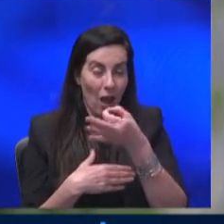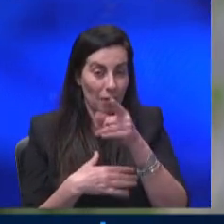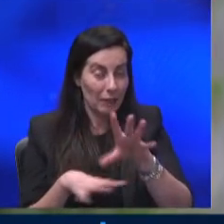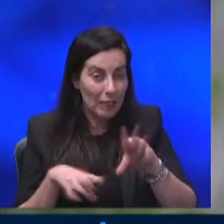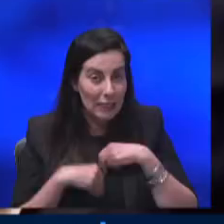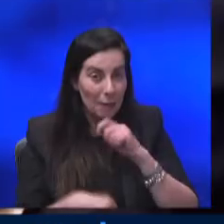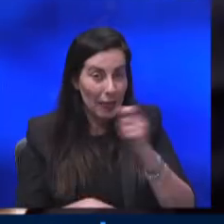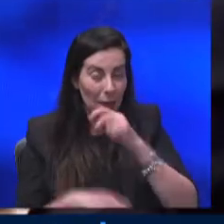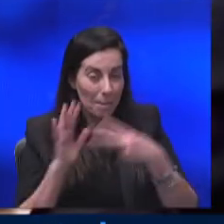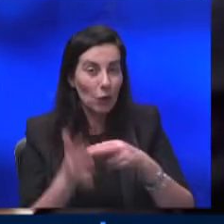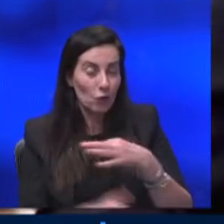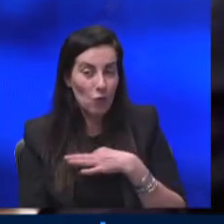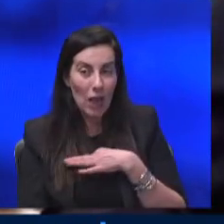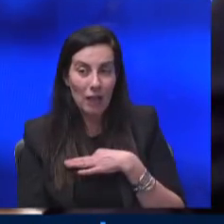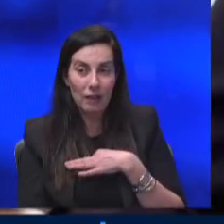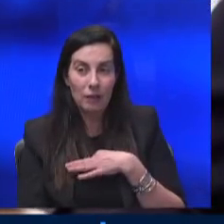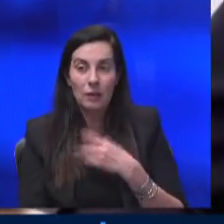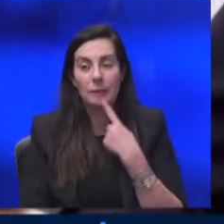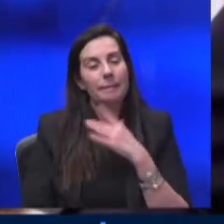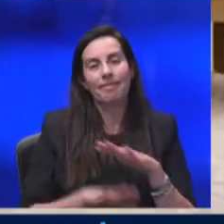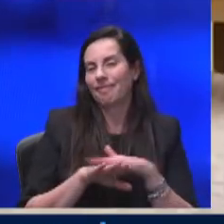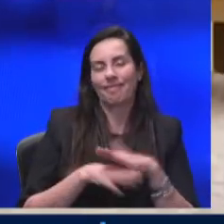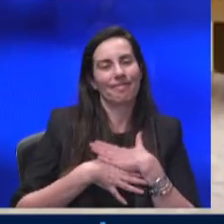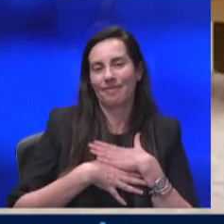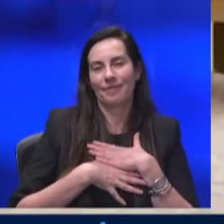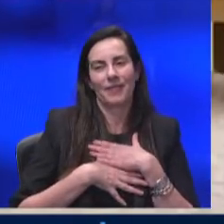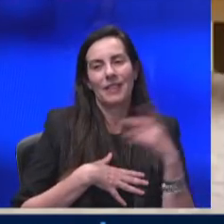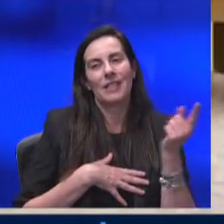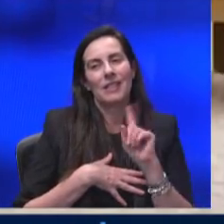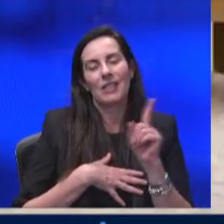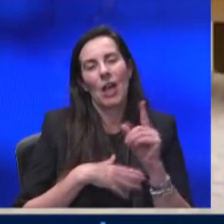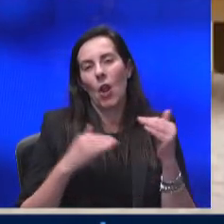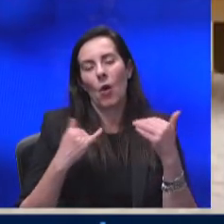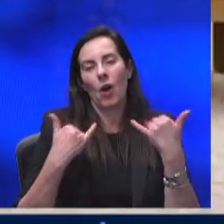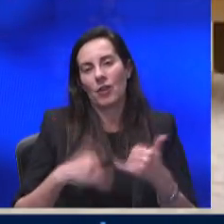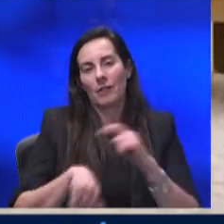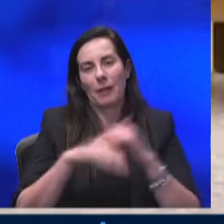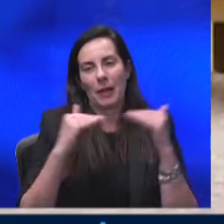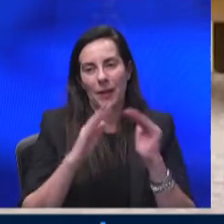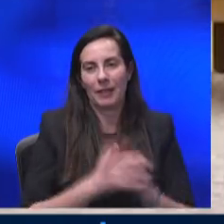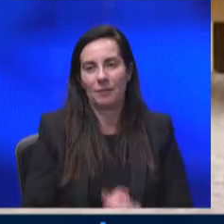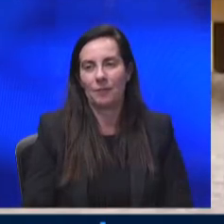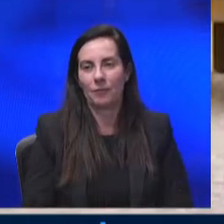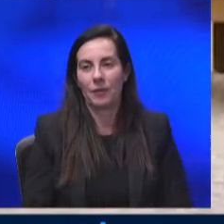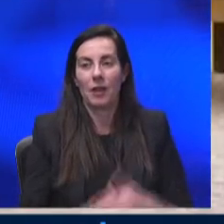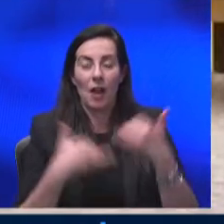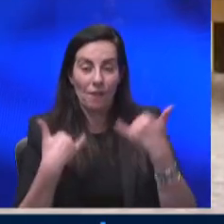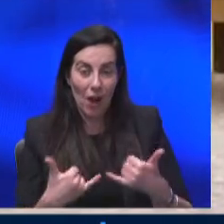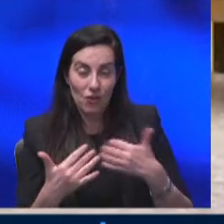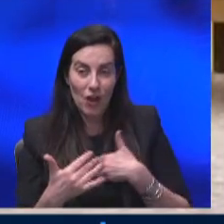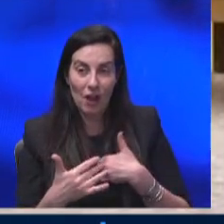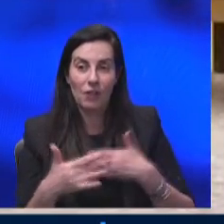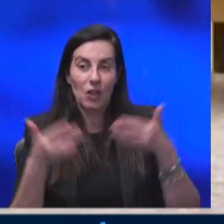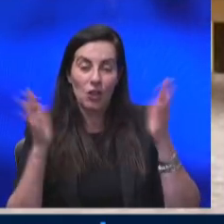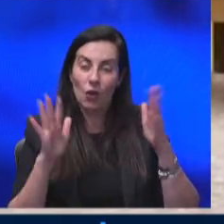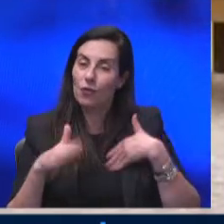interview? And you said, I'm sorry, it's not the right time. Mm-hmm. And finally we get to sit down and